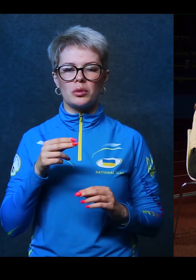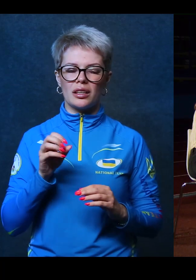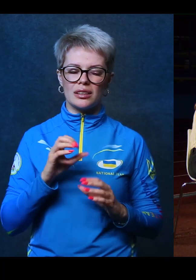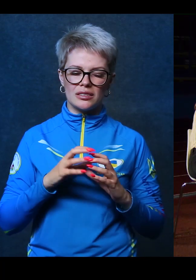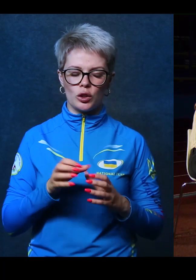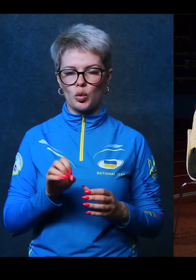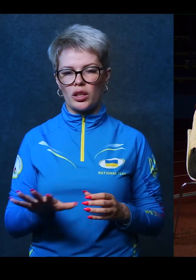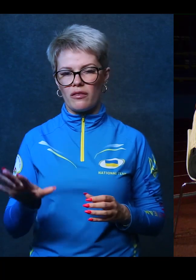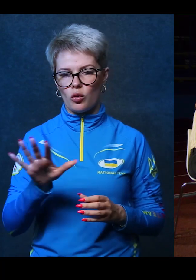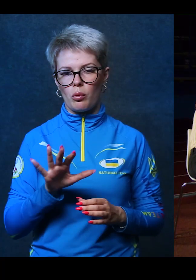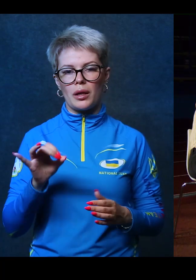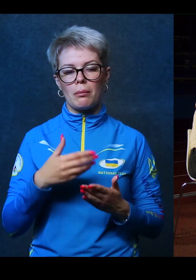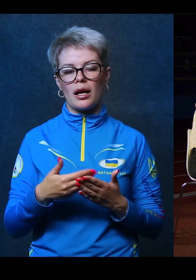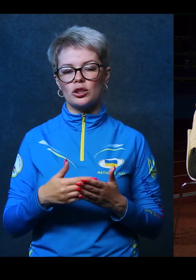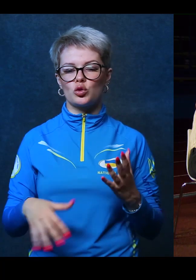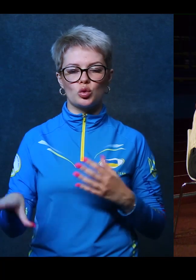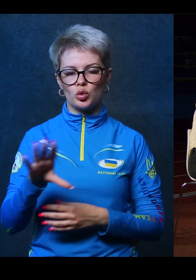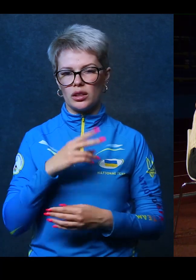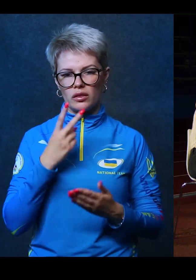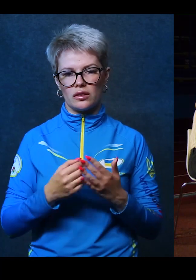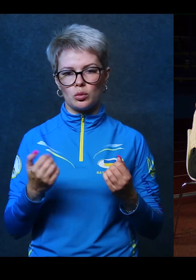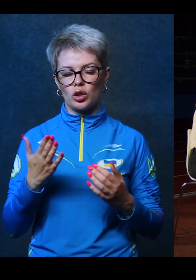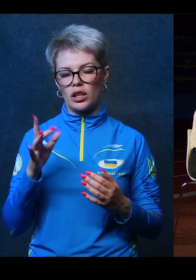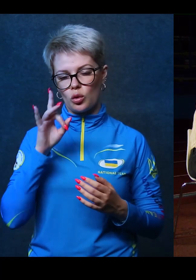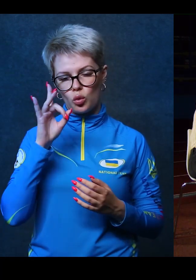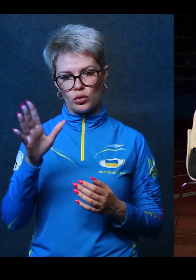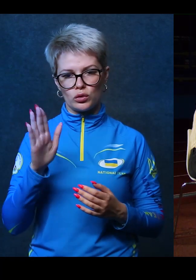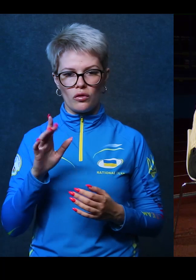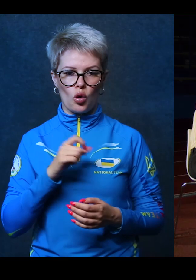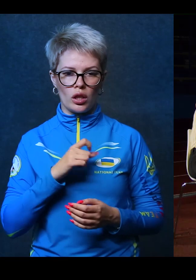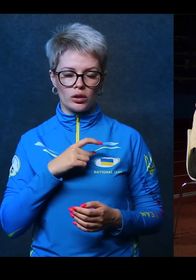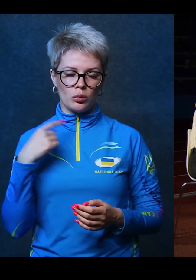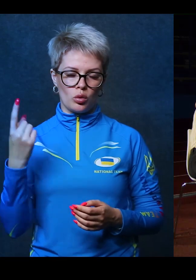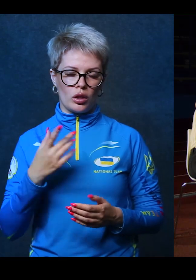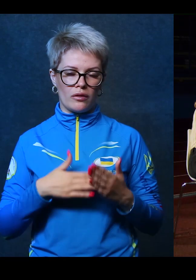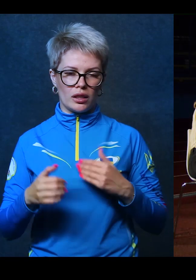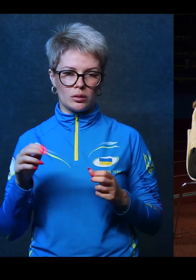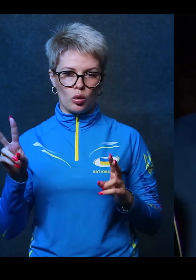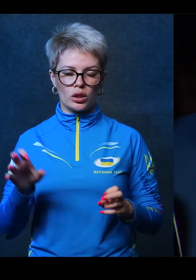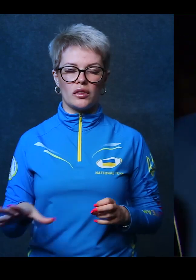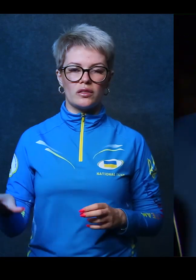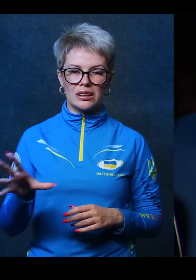світу. Ну, практично зі всіх видів спорту, які культивуються в Одеському регіоні, в Одеському спорті, всі,